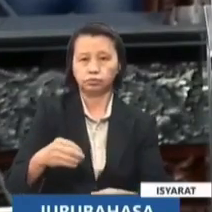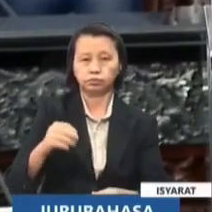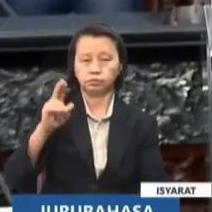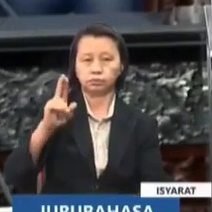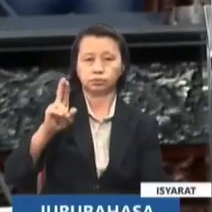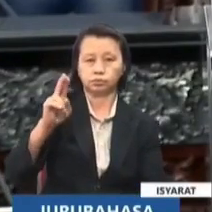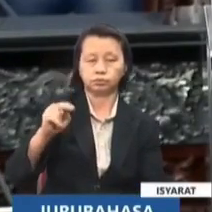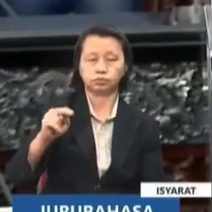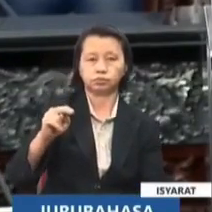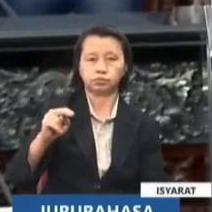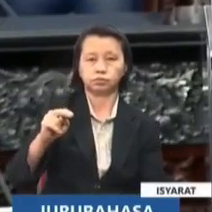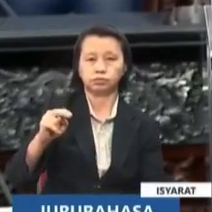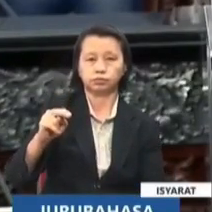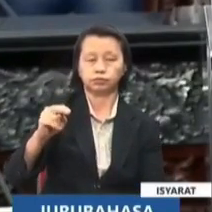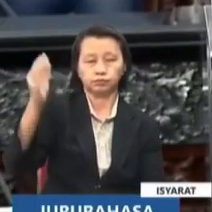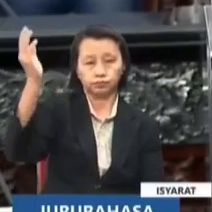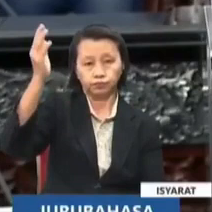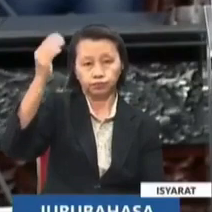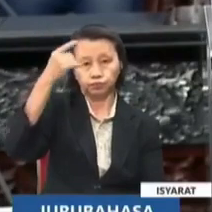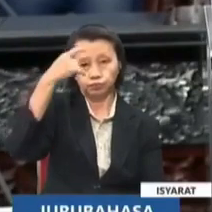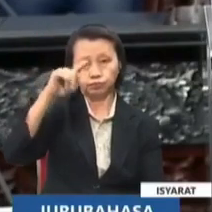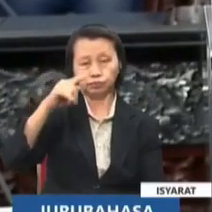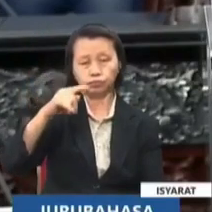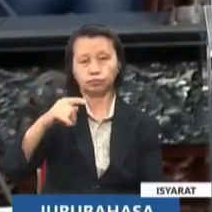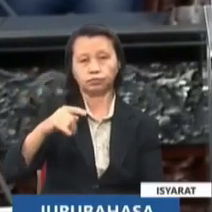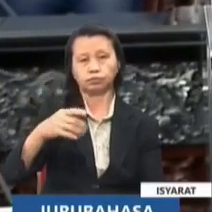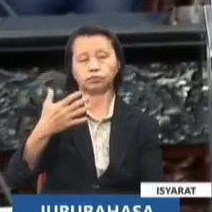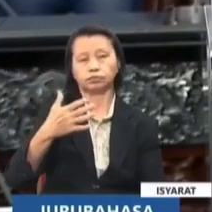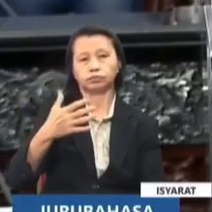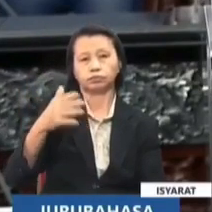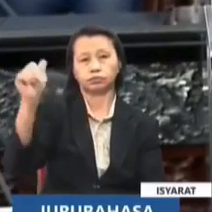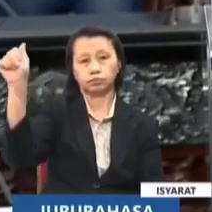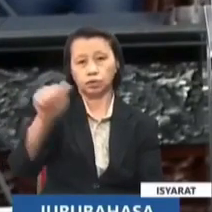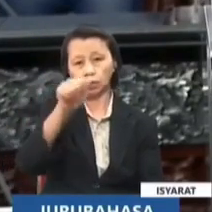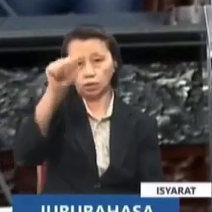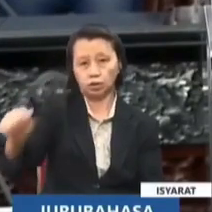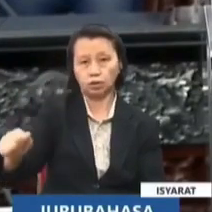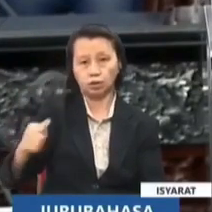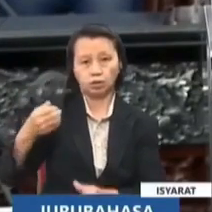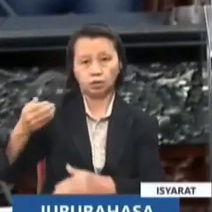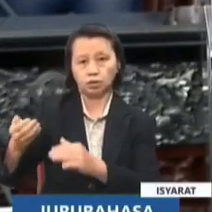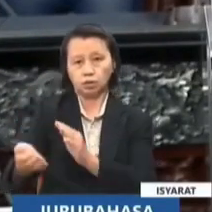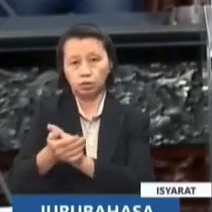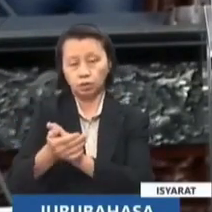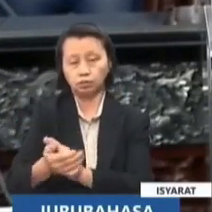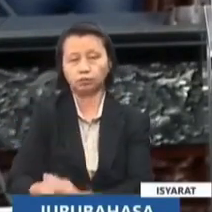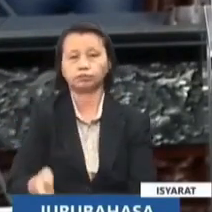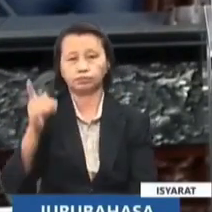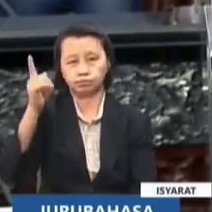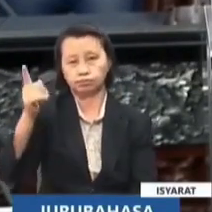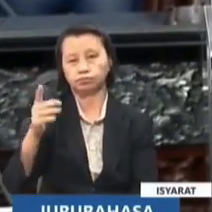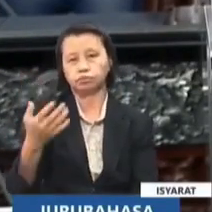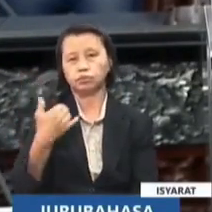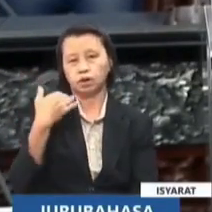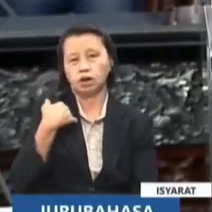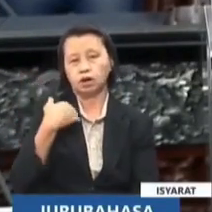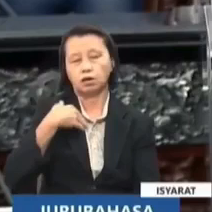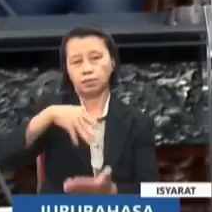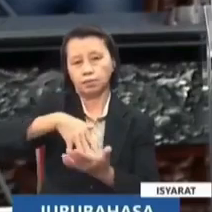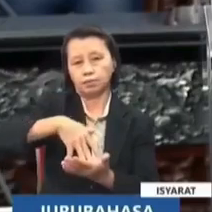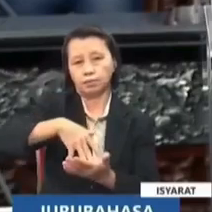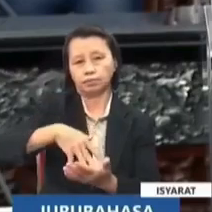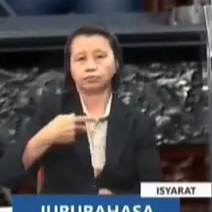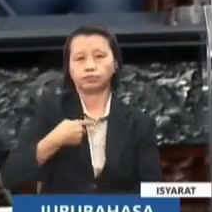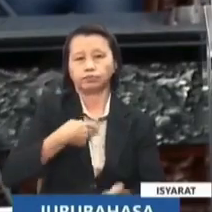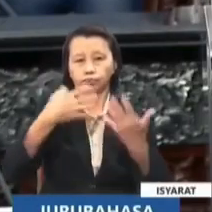United Nations Convention for Anti-Corruption. Berapa sesi dalam keadaan yang semakin, maka kita buat kajian,